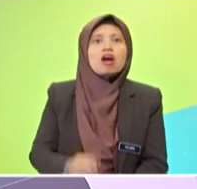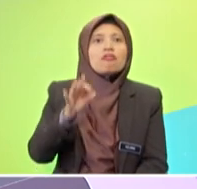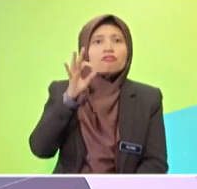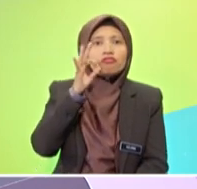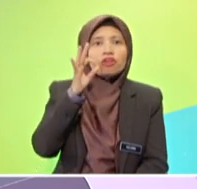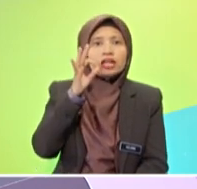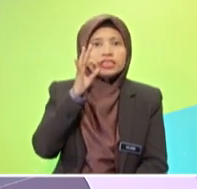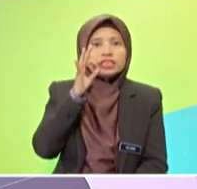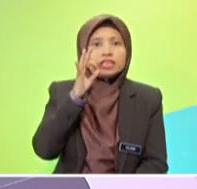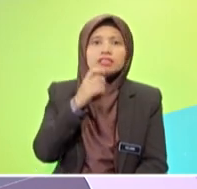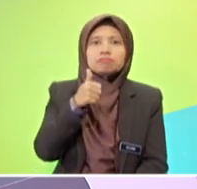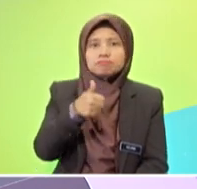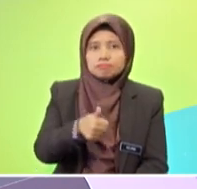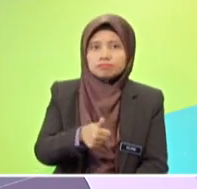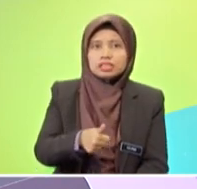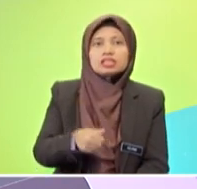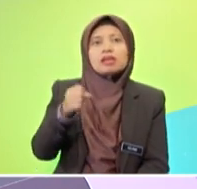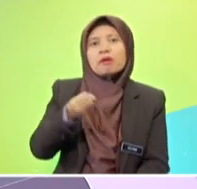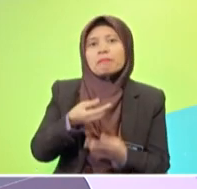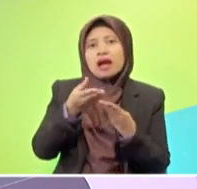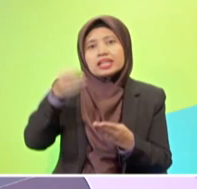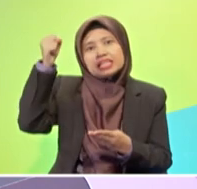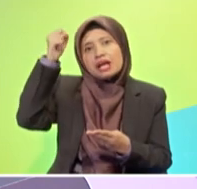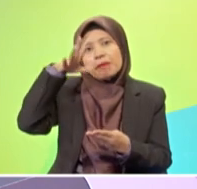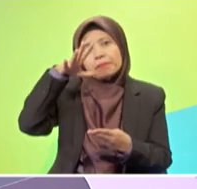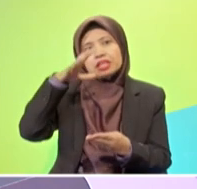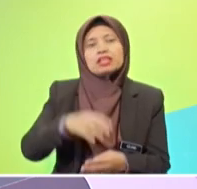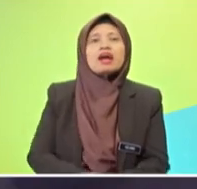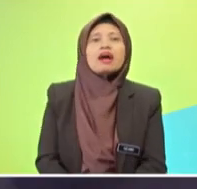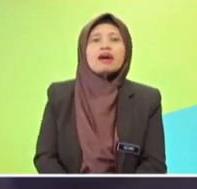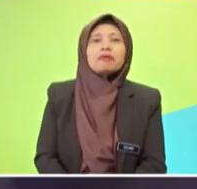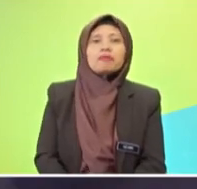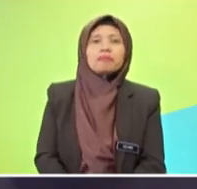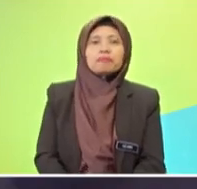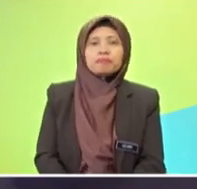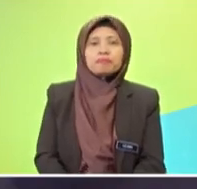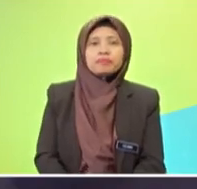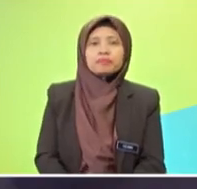Senyum kita bagi bintang iklan Nah coba aja